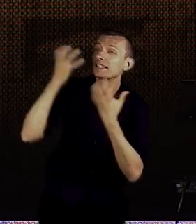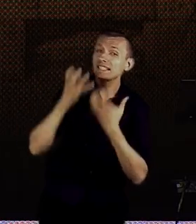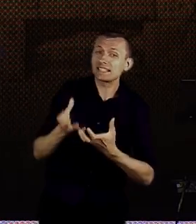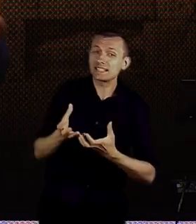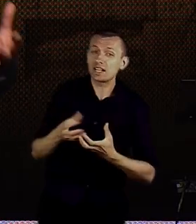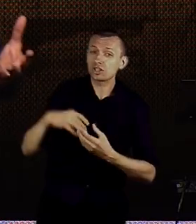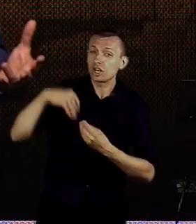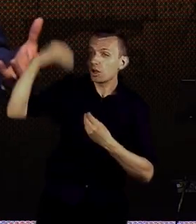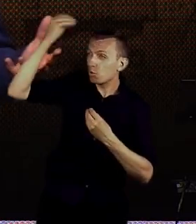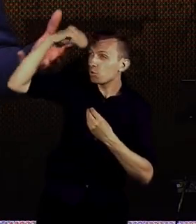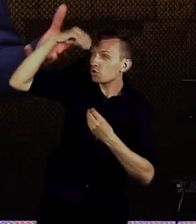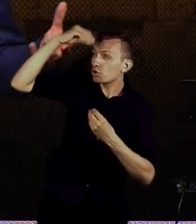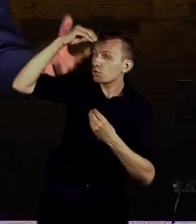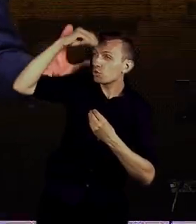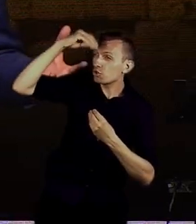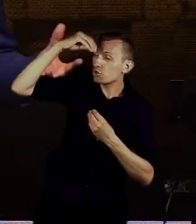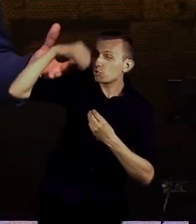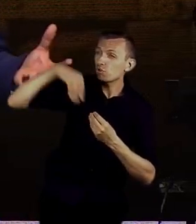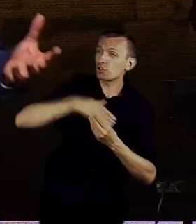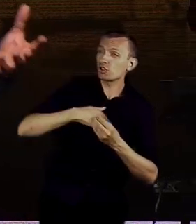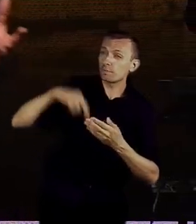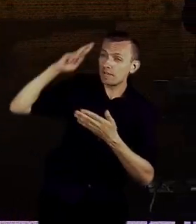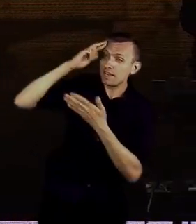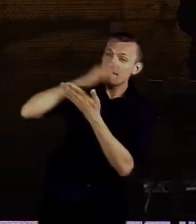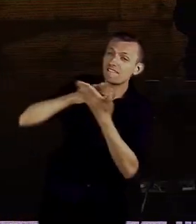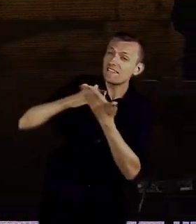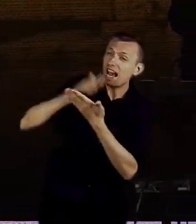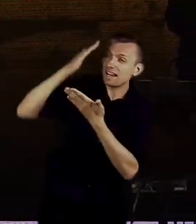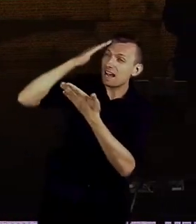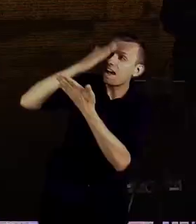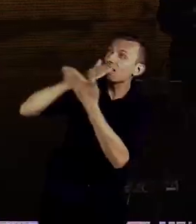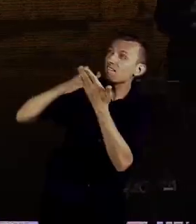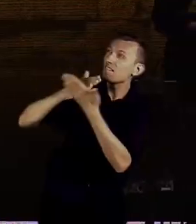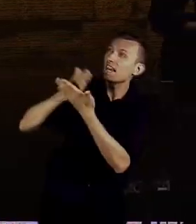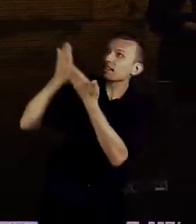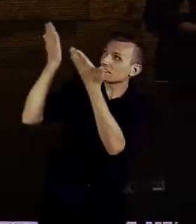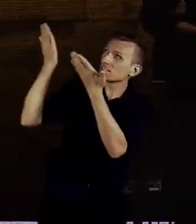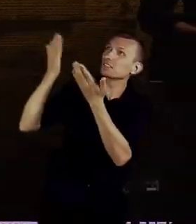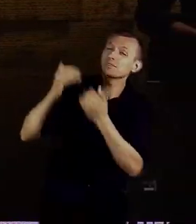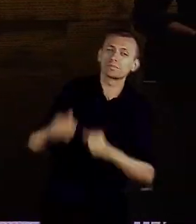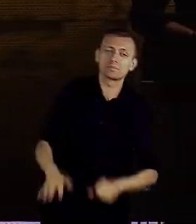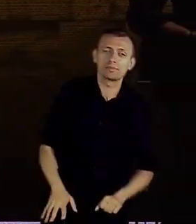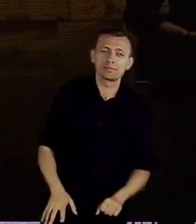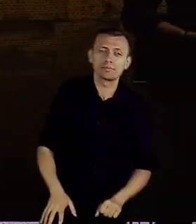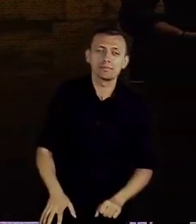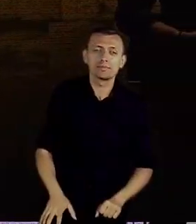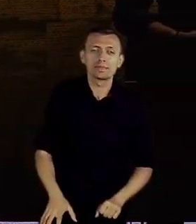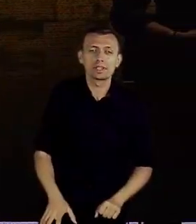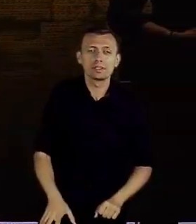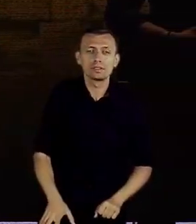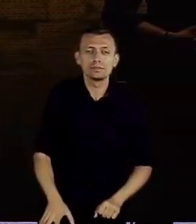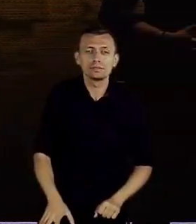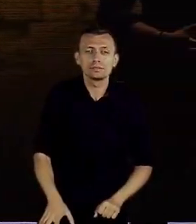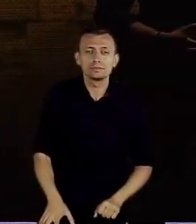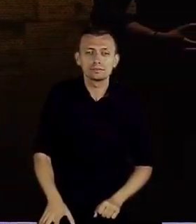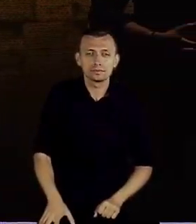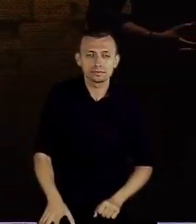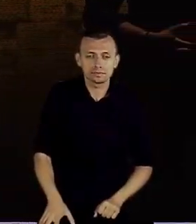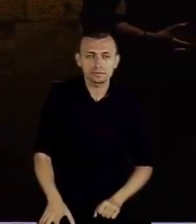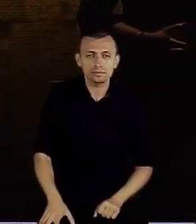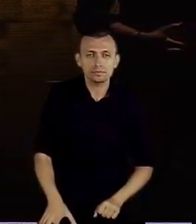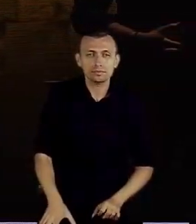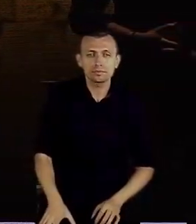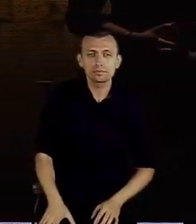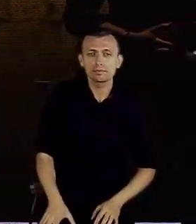I Panie, nie rozumiejąc wszystkiego w naszym życiu, wszystkiego tego, co nas spotyka, chcemy uchwycić